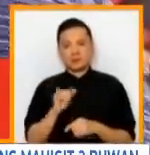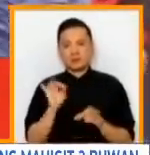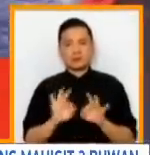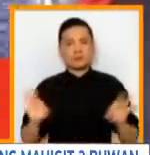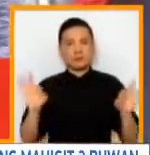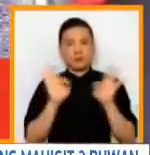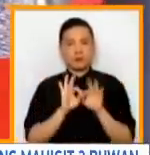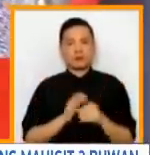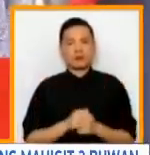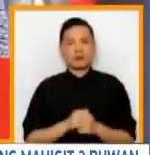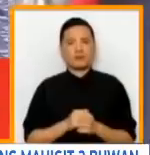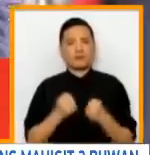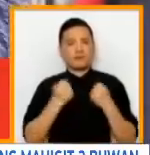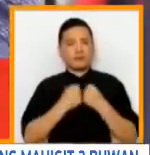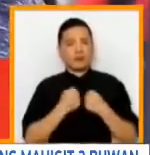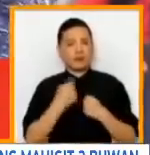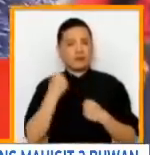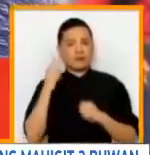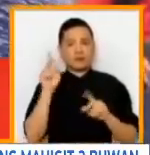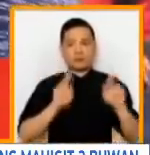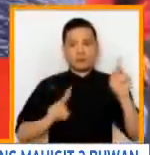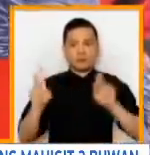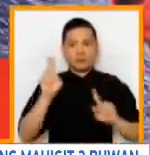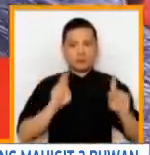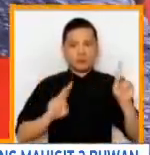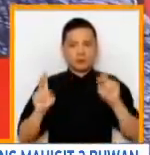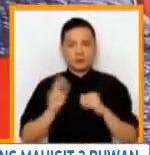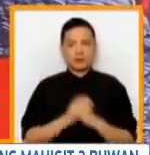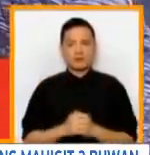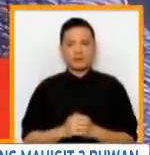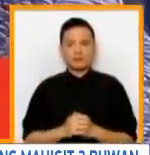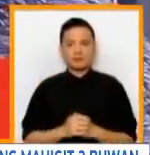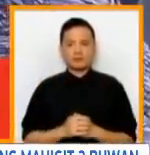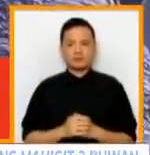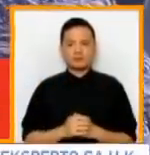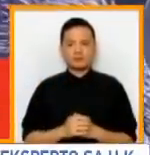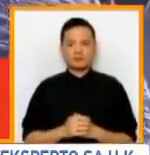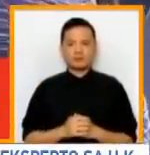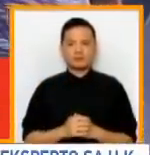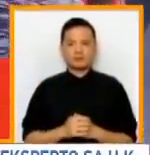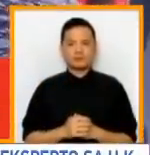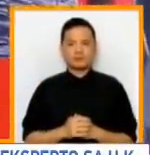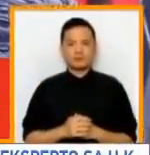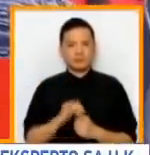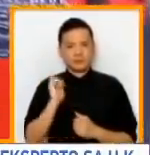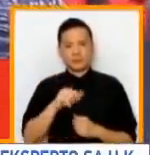people of employees and workers of Beneco, it simply is the right thing to do.